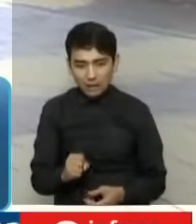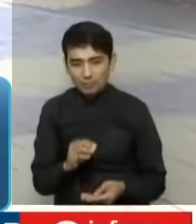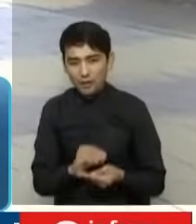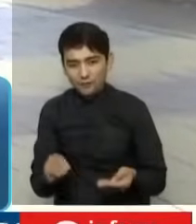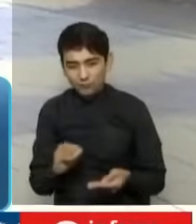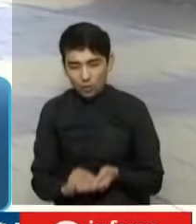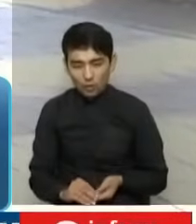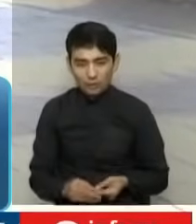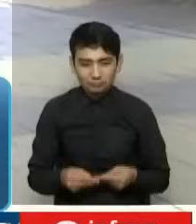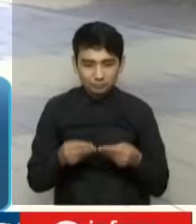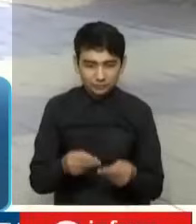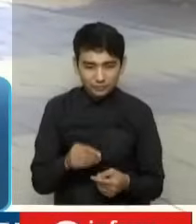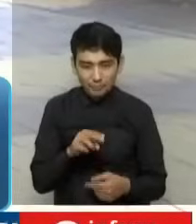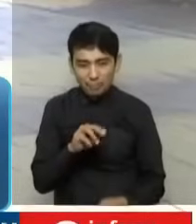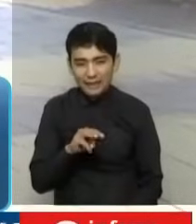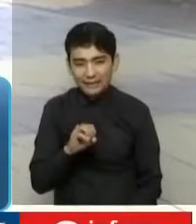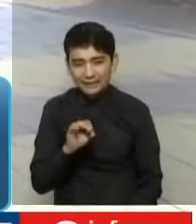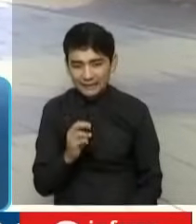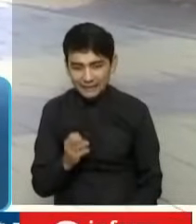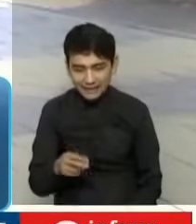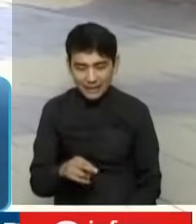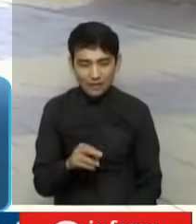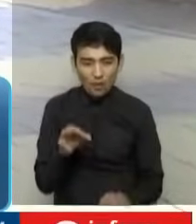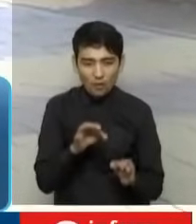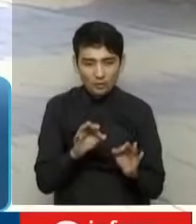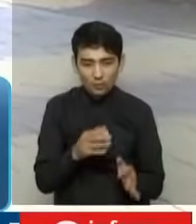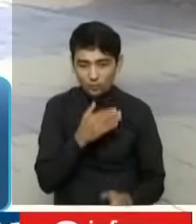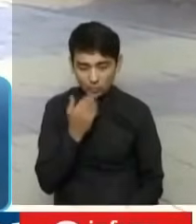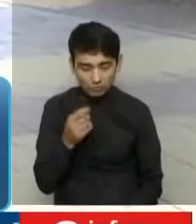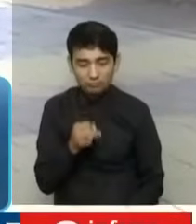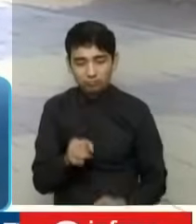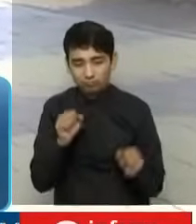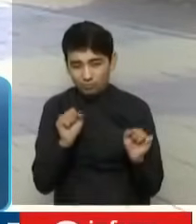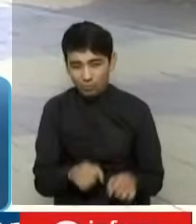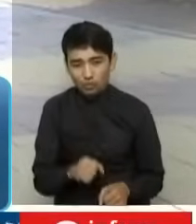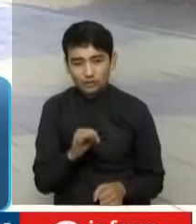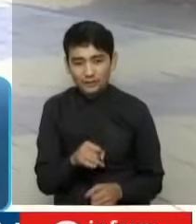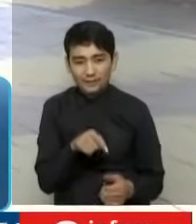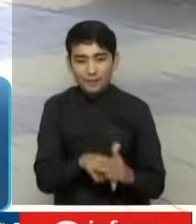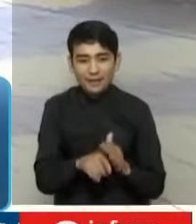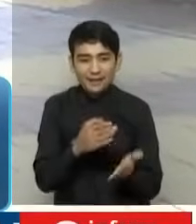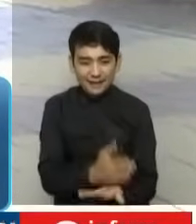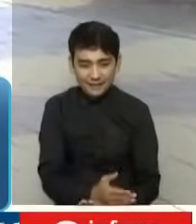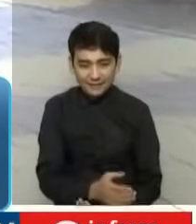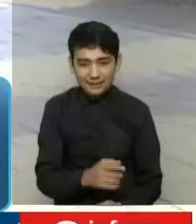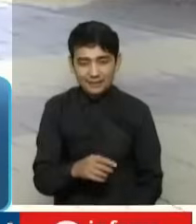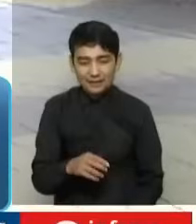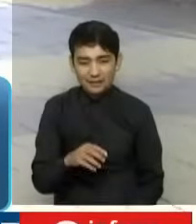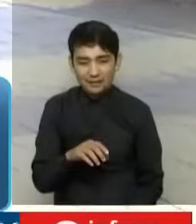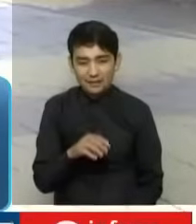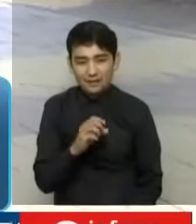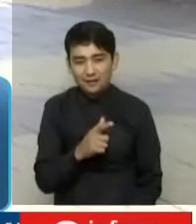повторно подавалась петиция о том же предмете. Да. То есть там есть глава в АППК,